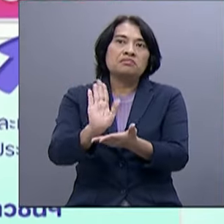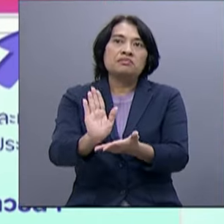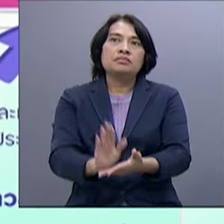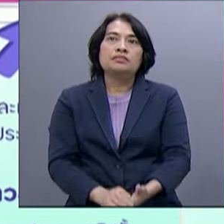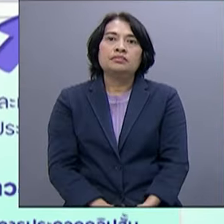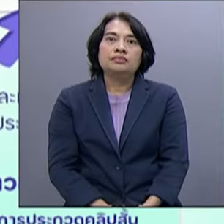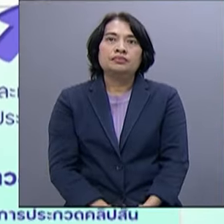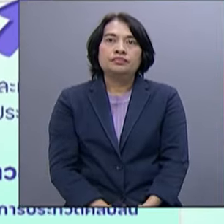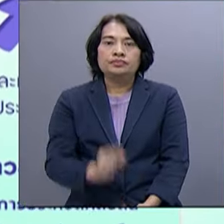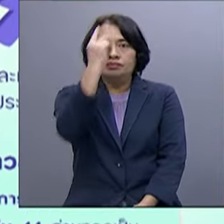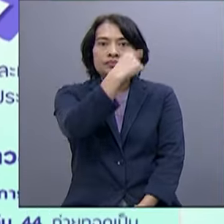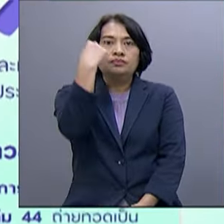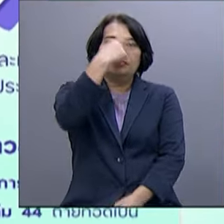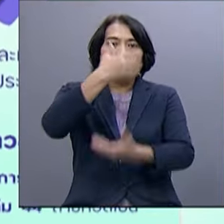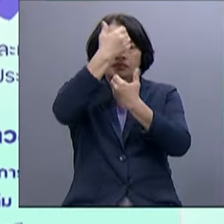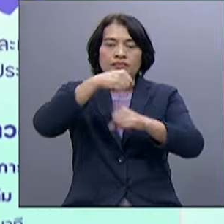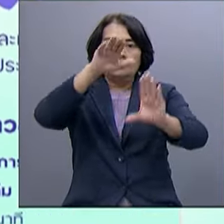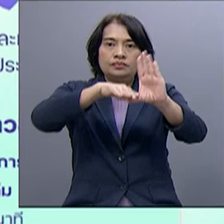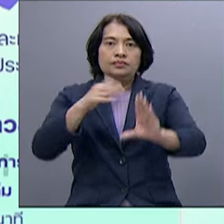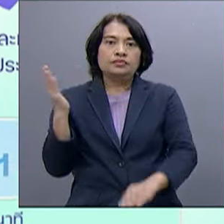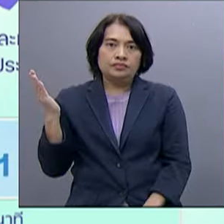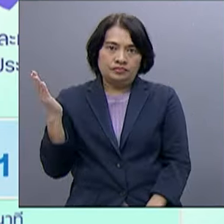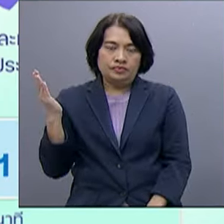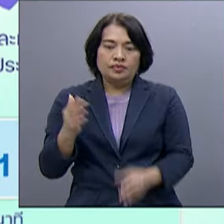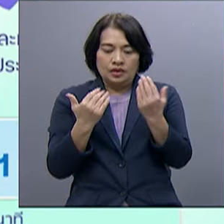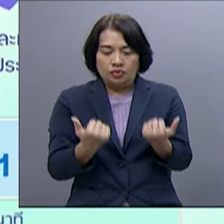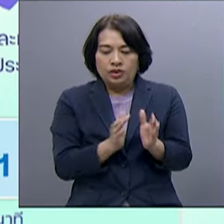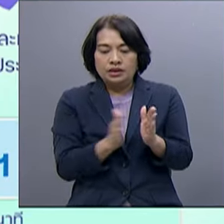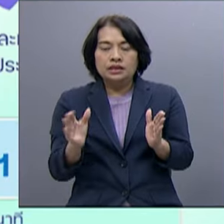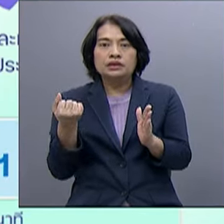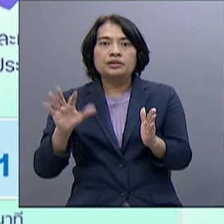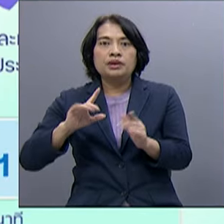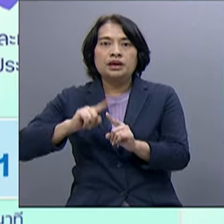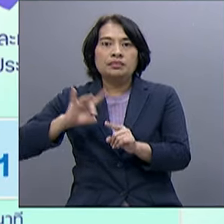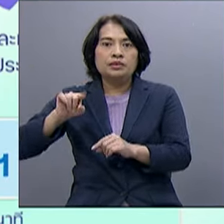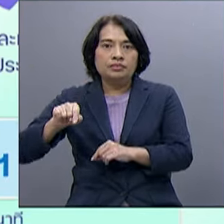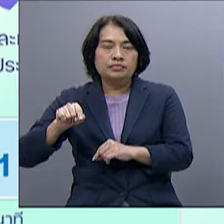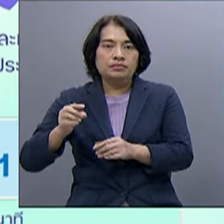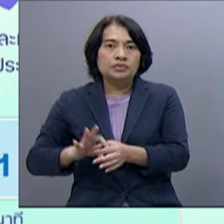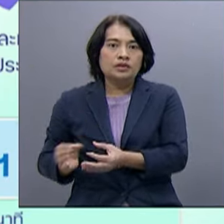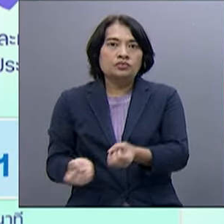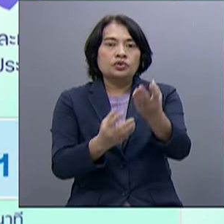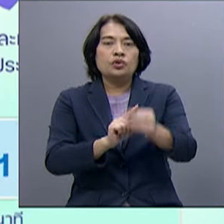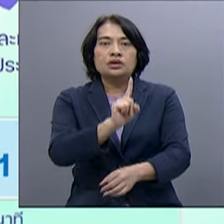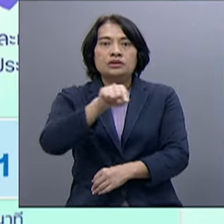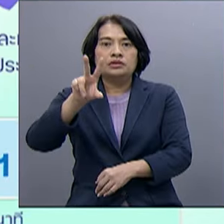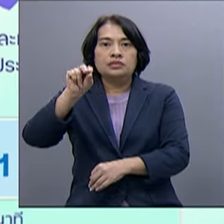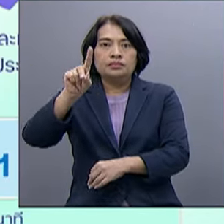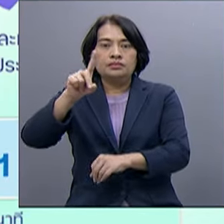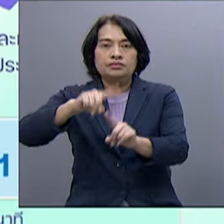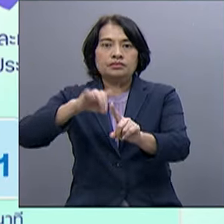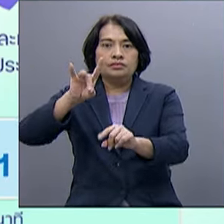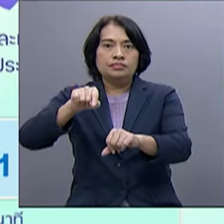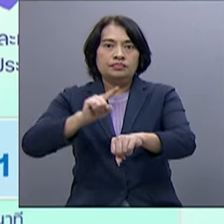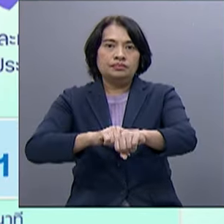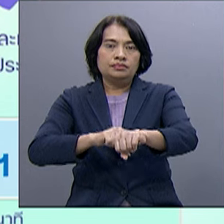โดยผู้ที่สนใจสามารถลงทะเบียนได้ตั้งแต่วันนี้ถึง15สิงหาคมนี้ค่ะและส่งผลงานตั้งแต่1ถึง31สิงหาคมนี้เวล